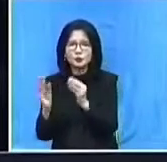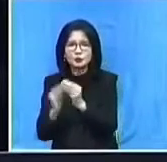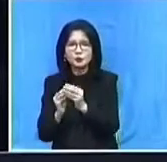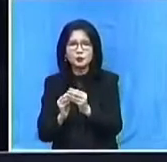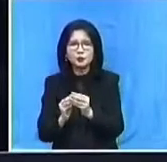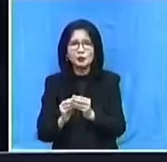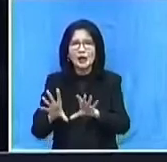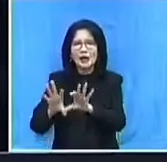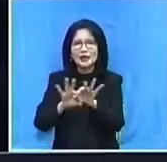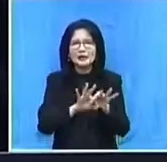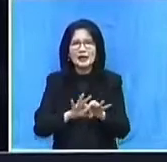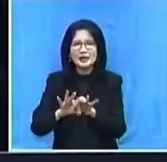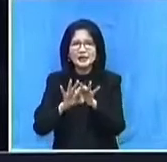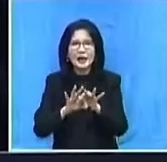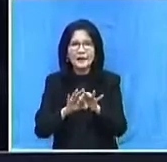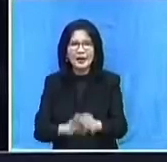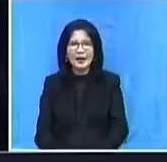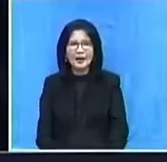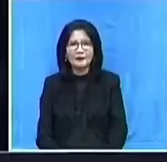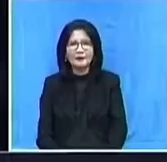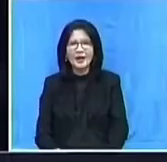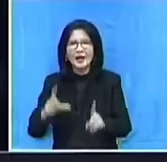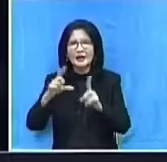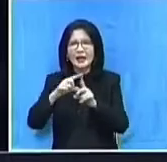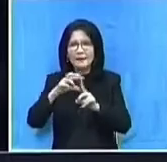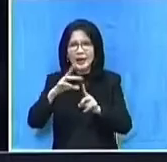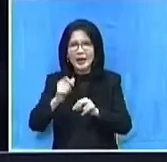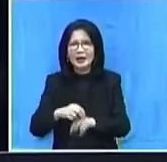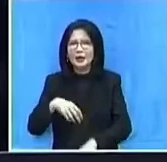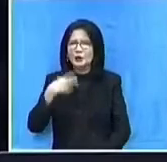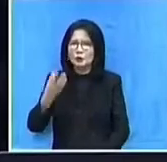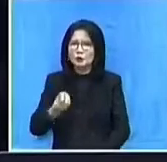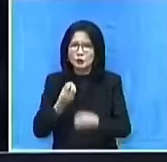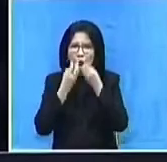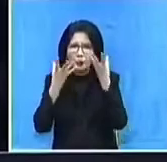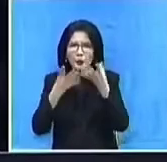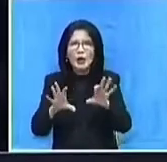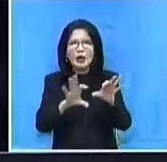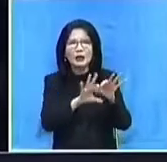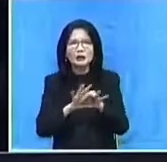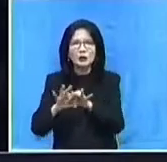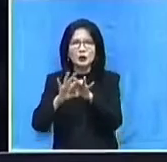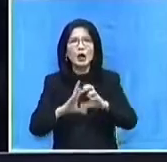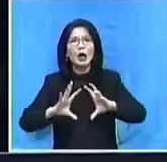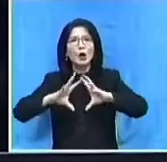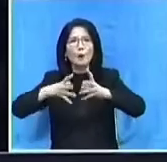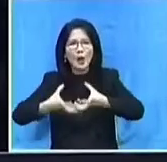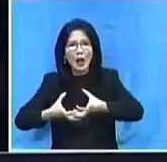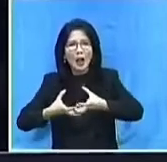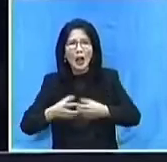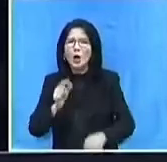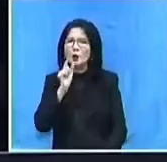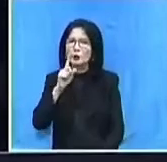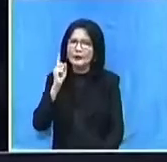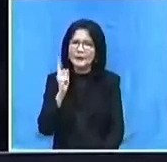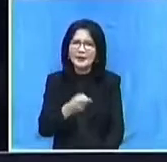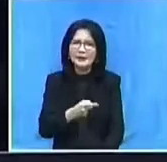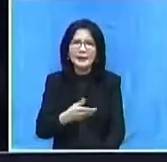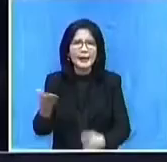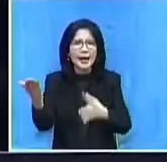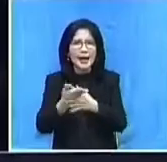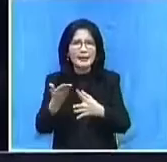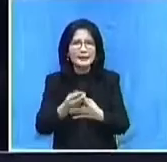antar parlemen delegasi dpr-ri terus menyuarakan gotong-royong Global untuk memastikan